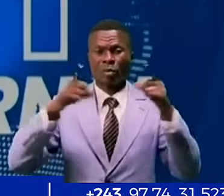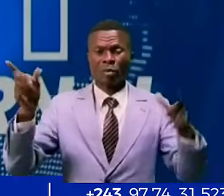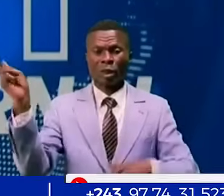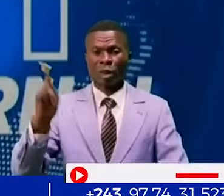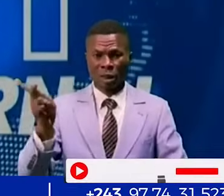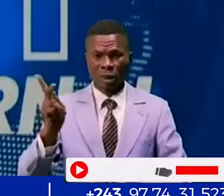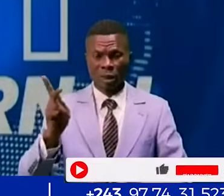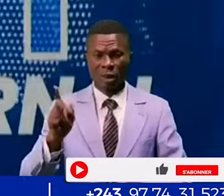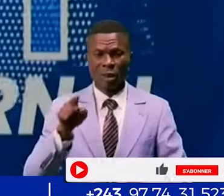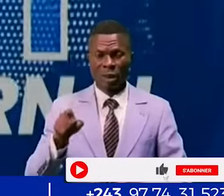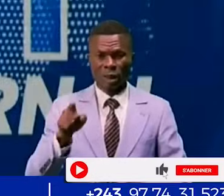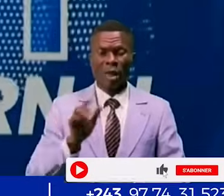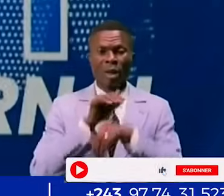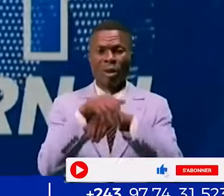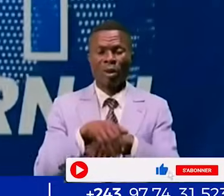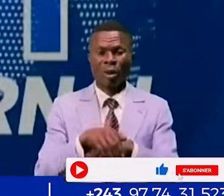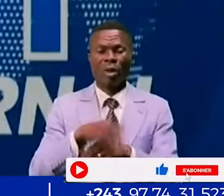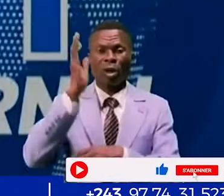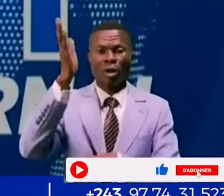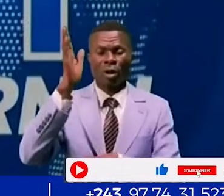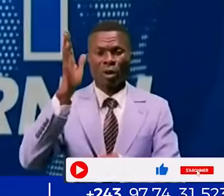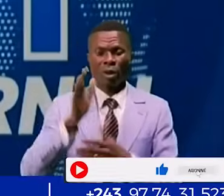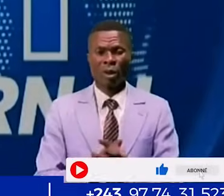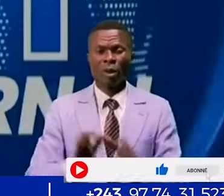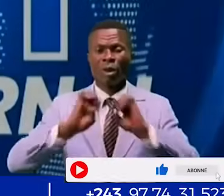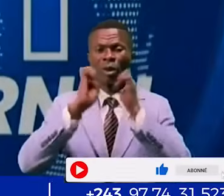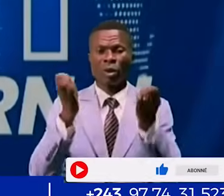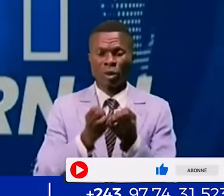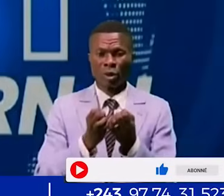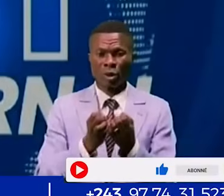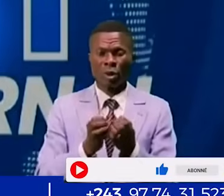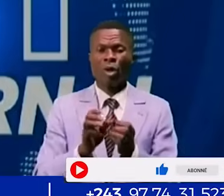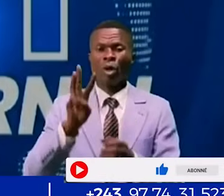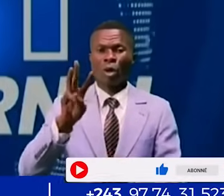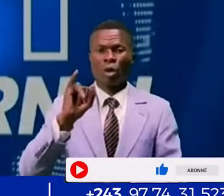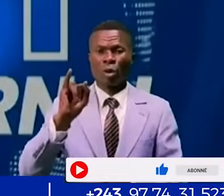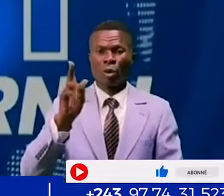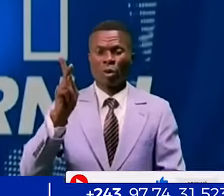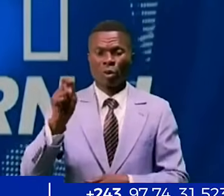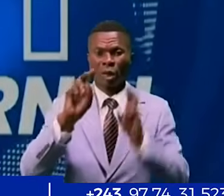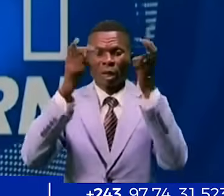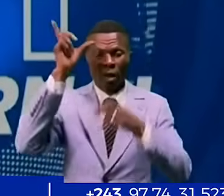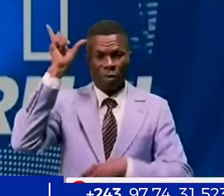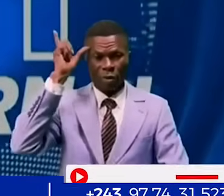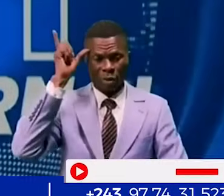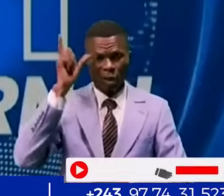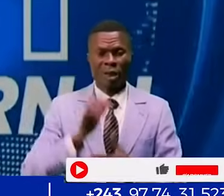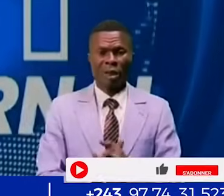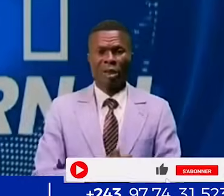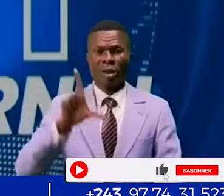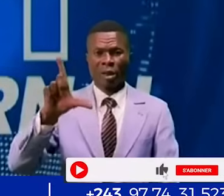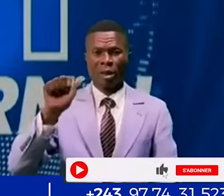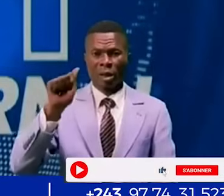Kassai. Il y a également pris part aux assises de DRC Mining Week à Lubumbashi. Sur place, Lambert